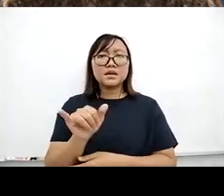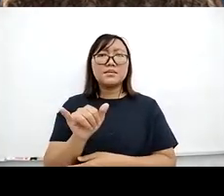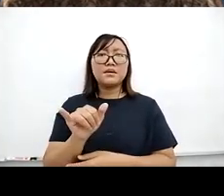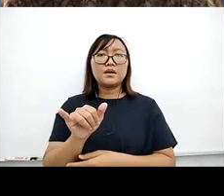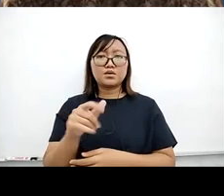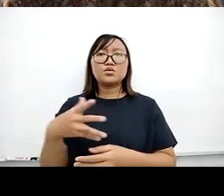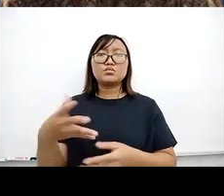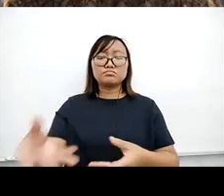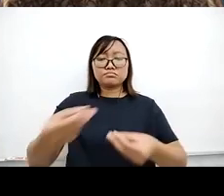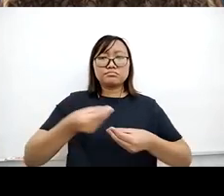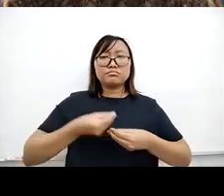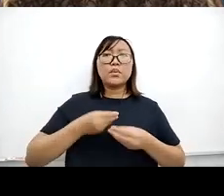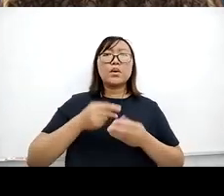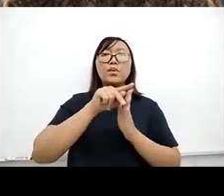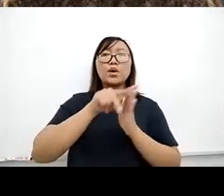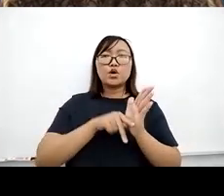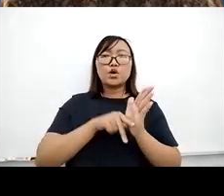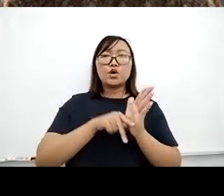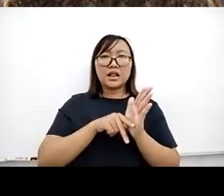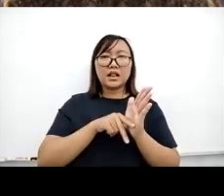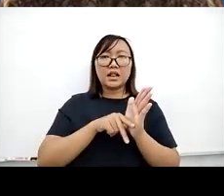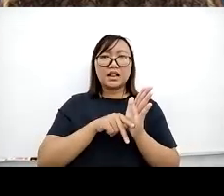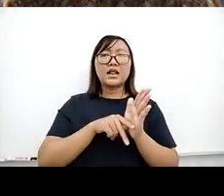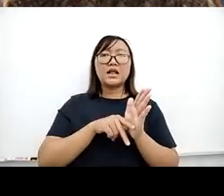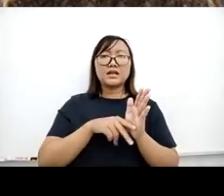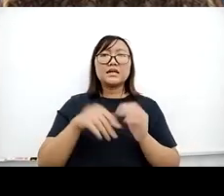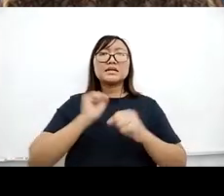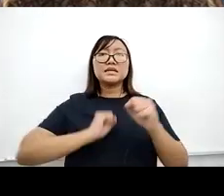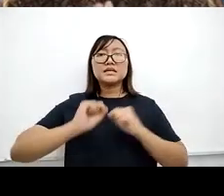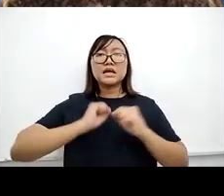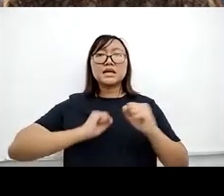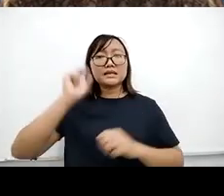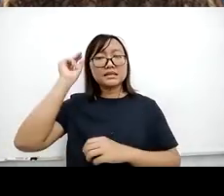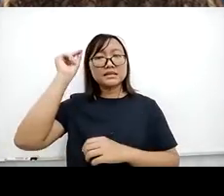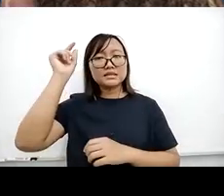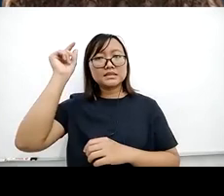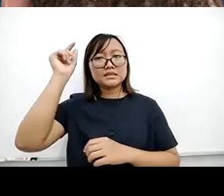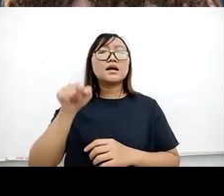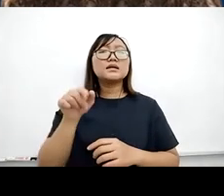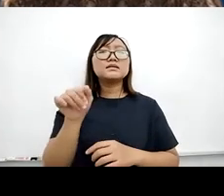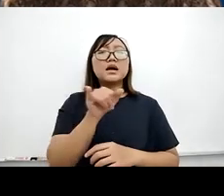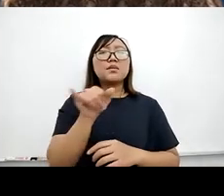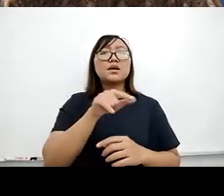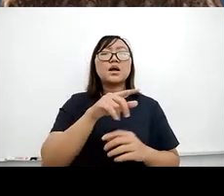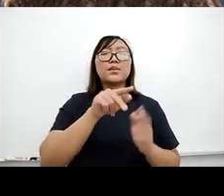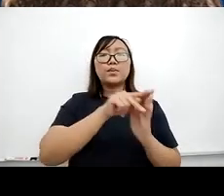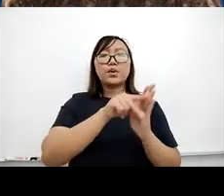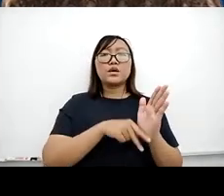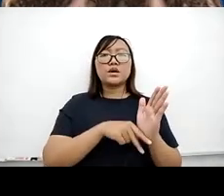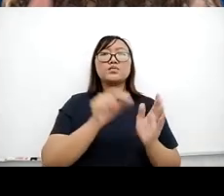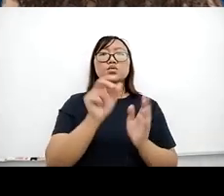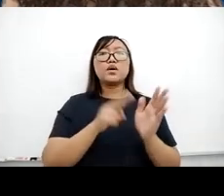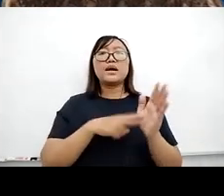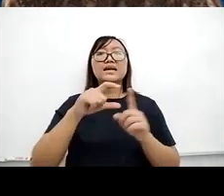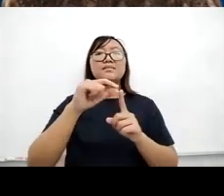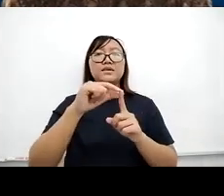Proposalnya terhadap kegiatan yang dibutuhkan oleh Project yay nah yang ketika kami terima maka kami